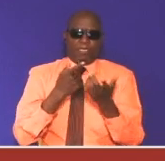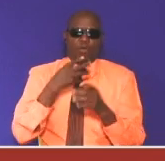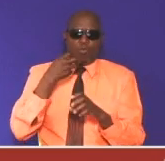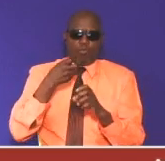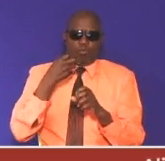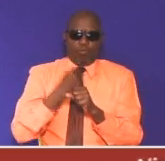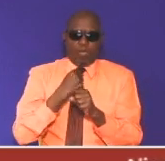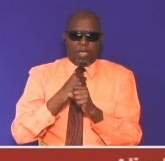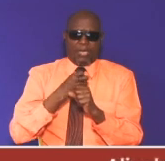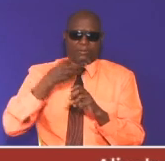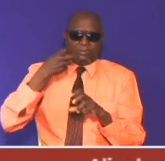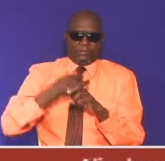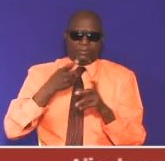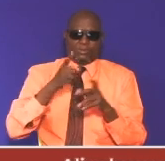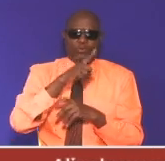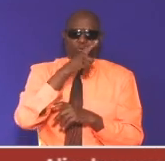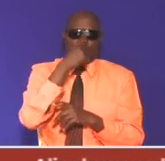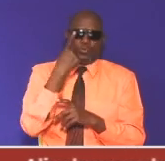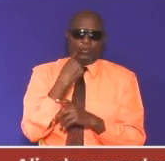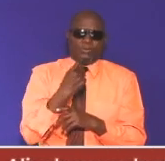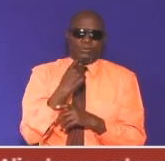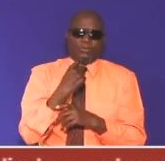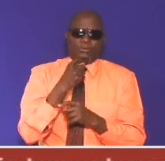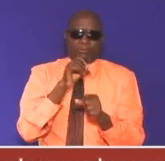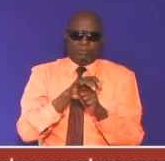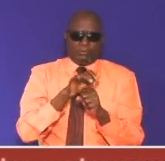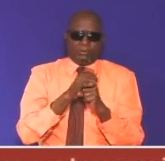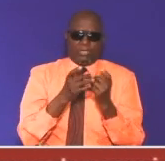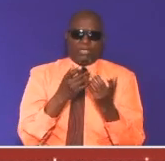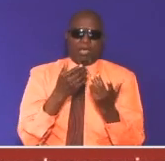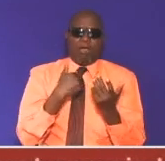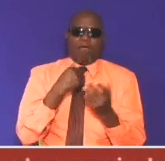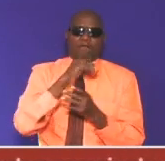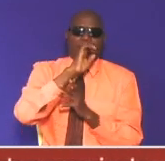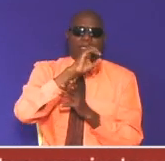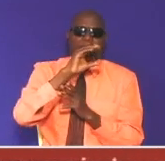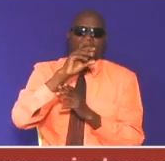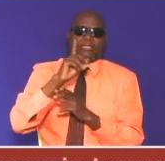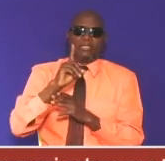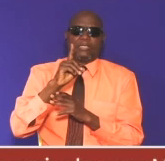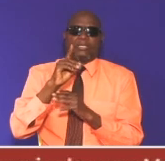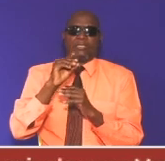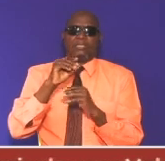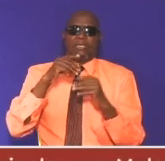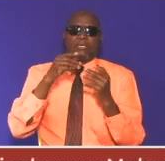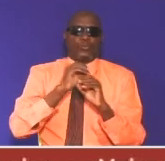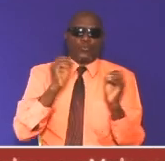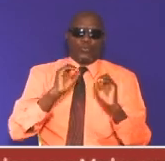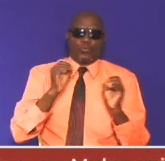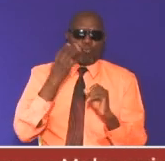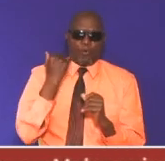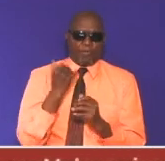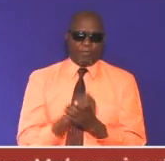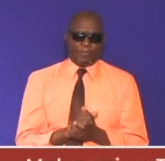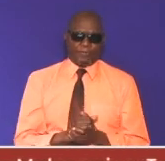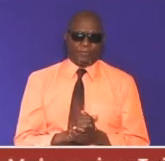sana kuwaeleza, wakauliza kwa nini hamujaweka hela kwa ECD VTC. Na mtakumbuka kwamba